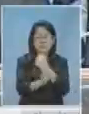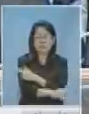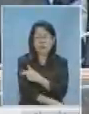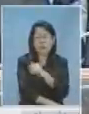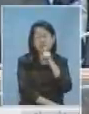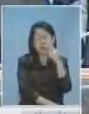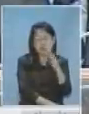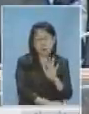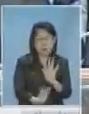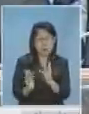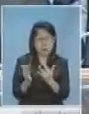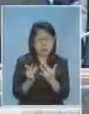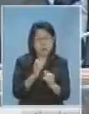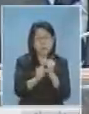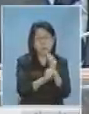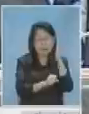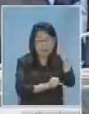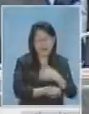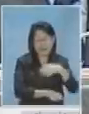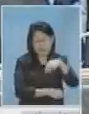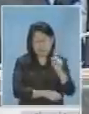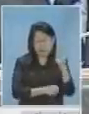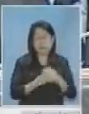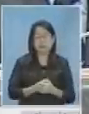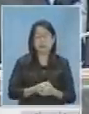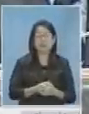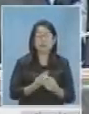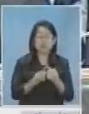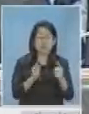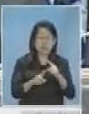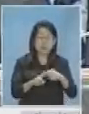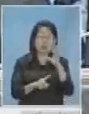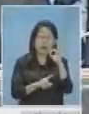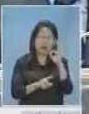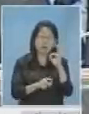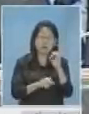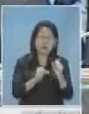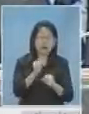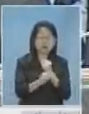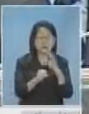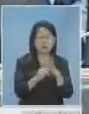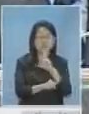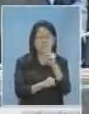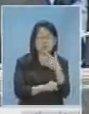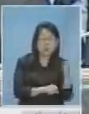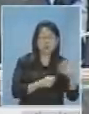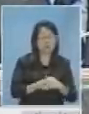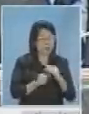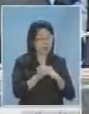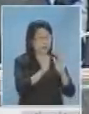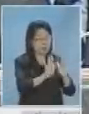ดให้ครับแต่ท่านเกษียณเดือนกันยาเนี่ยครับเพราะฉะนั้นผมก็เลยขออนุญาตฝากท่านรองนายกเลยนะครับปีหน้าผมขอโรงพยาบาลศูน